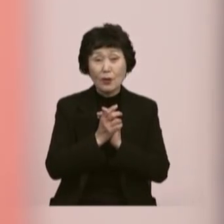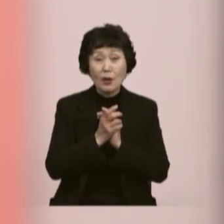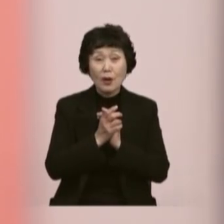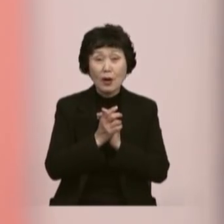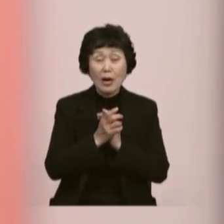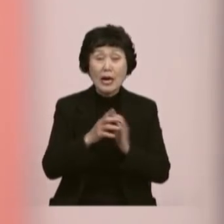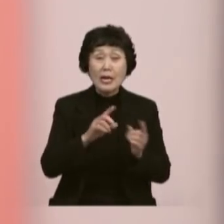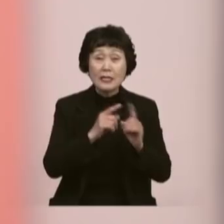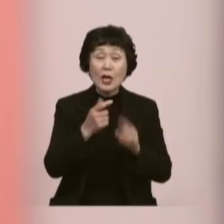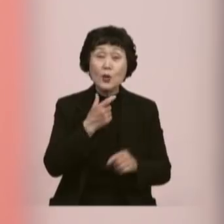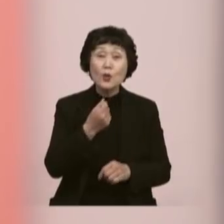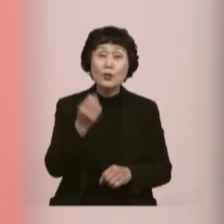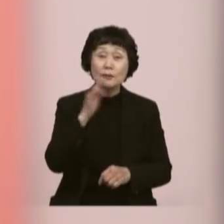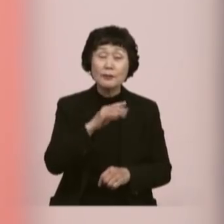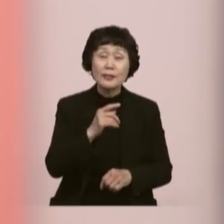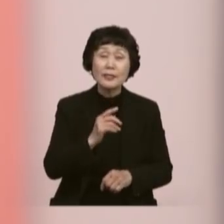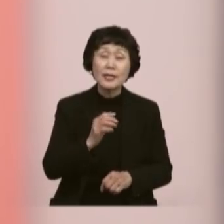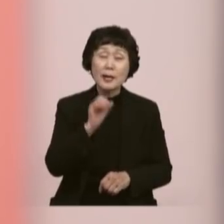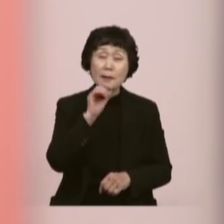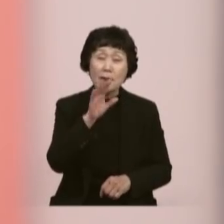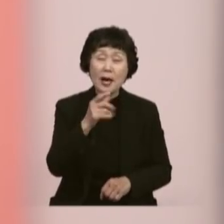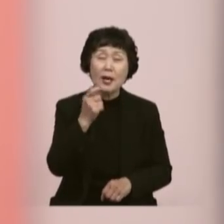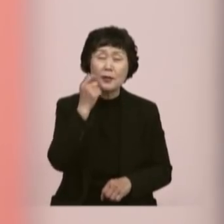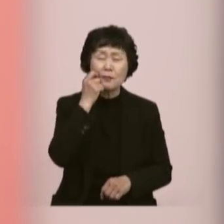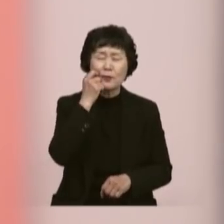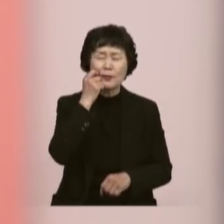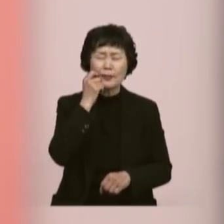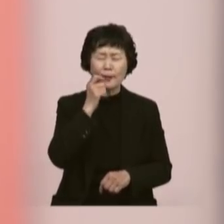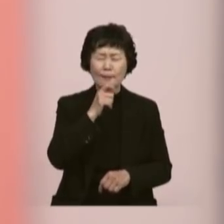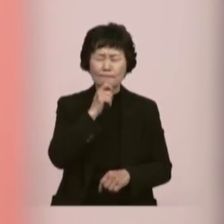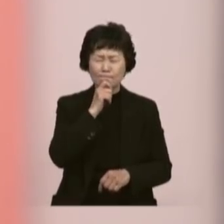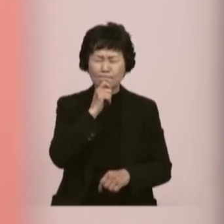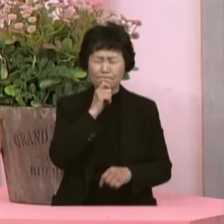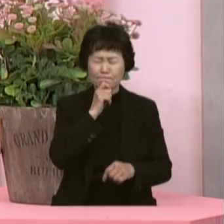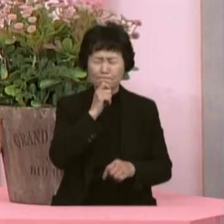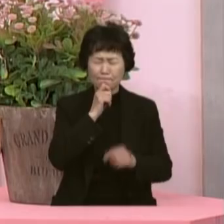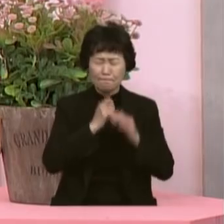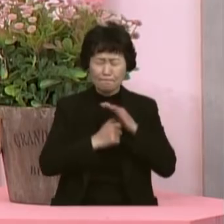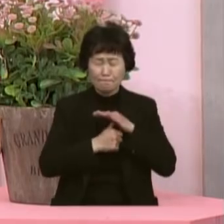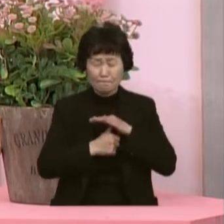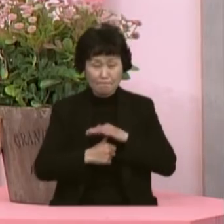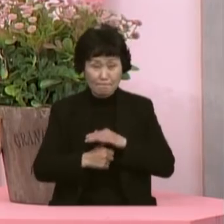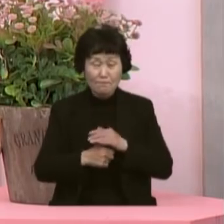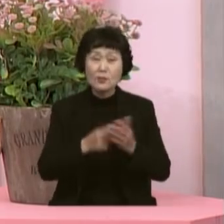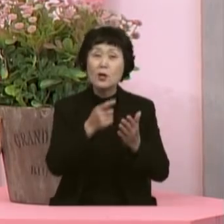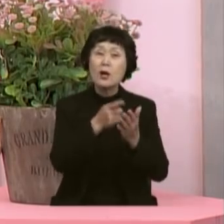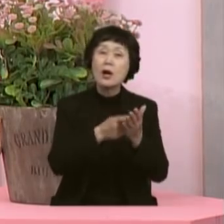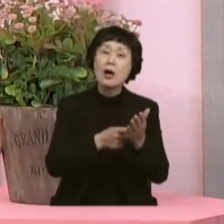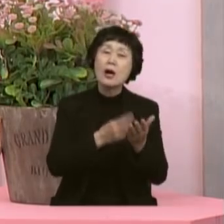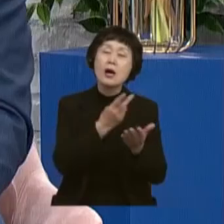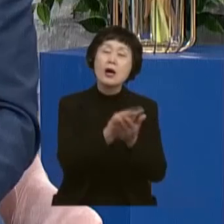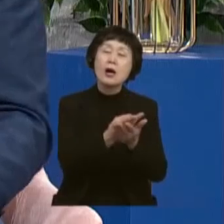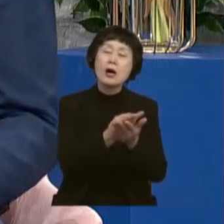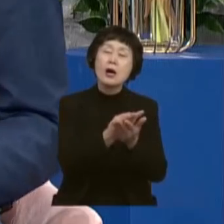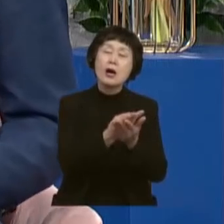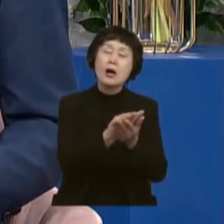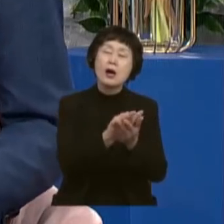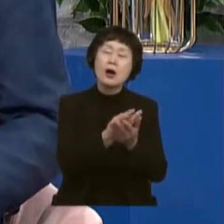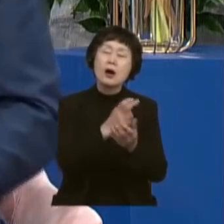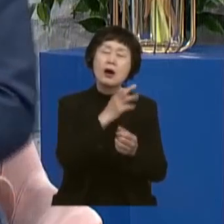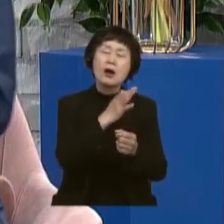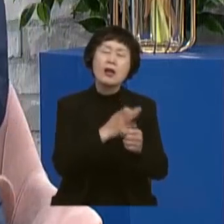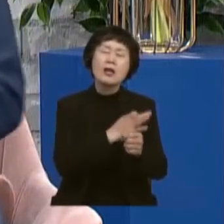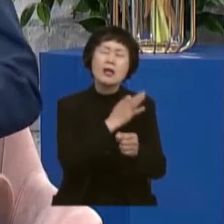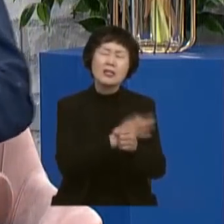여기 입에서 꾹꾹 아린 척하고 참고 사인하고 수술대 올라서 14시간 동안 간을 잘랐대요. 아,